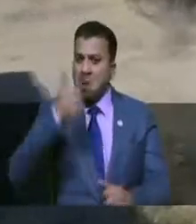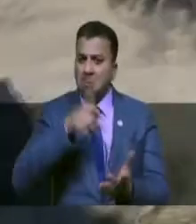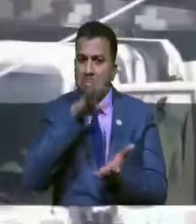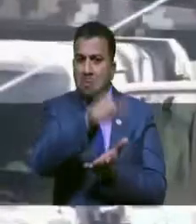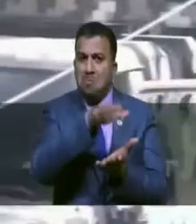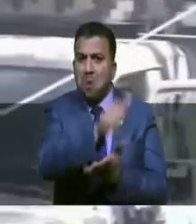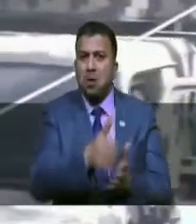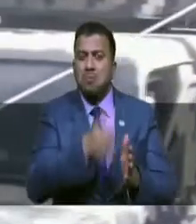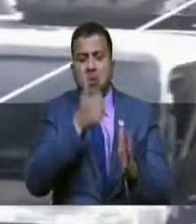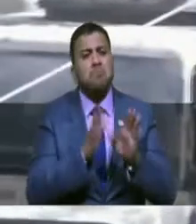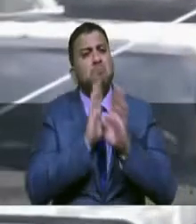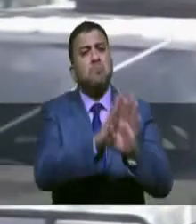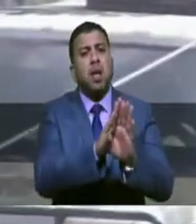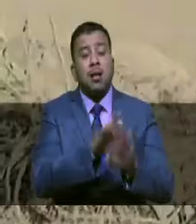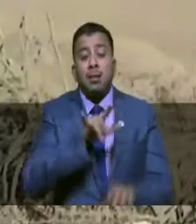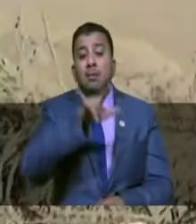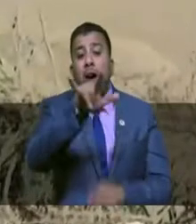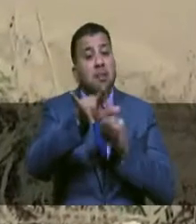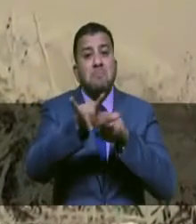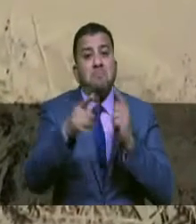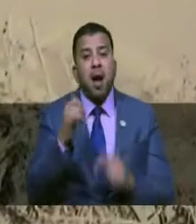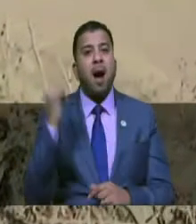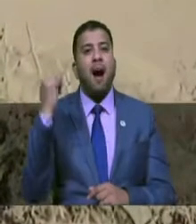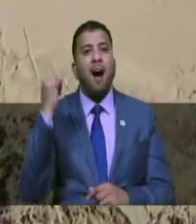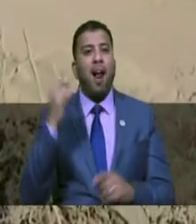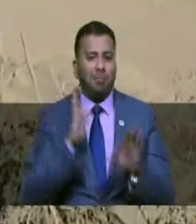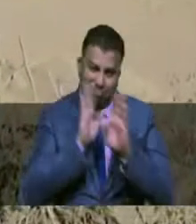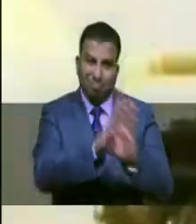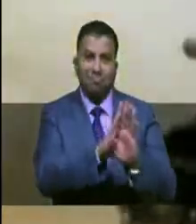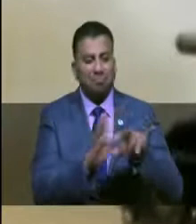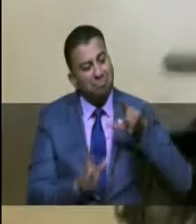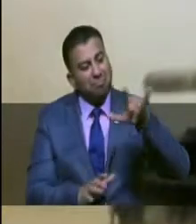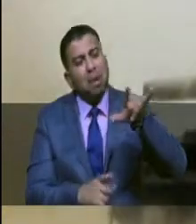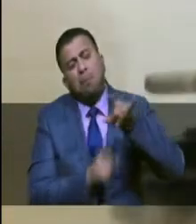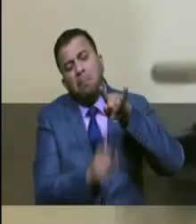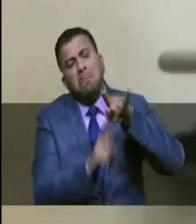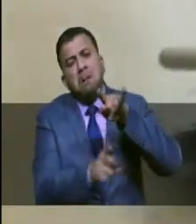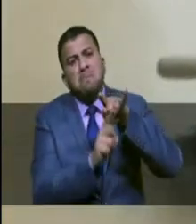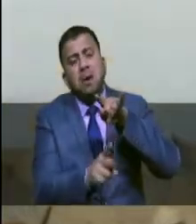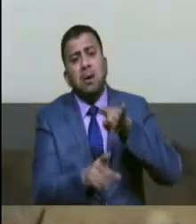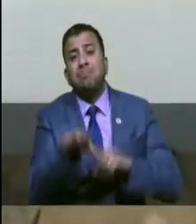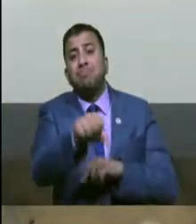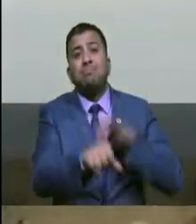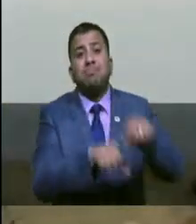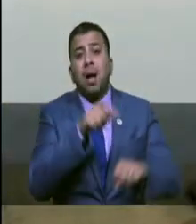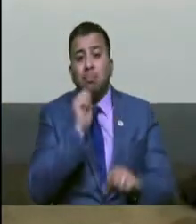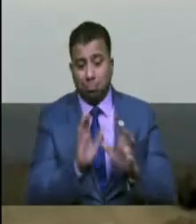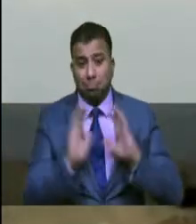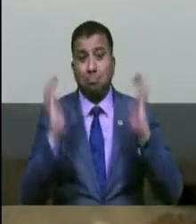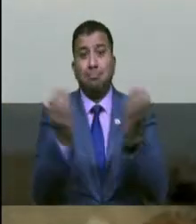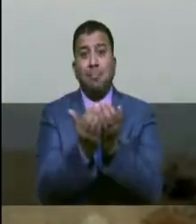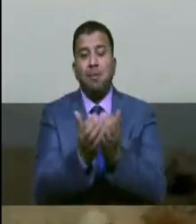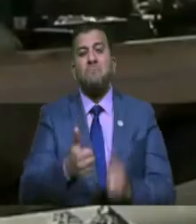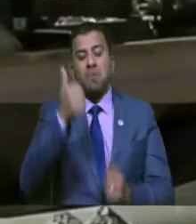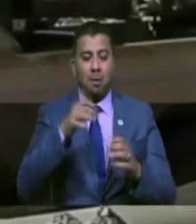حجة بمساندة من طيران التحالف العربي، وسيطر على أحياء بمدينة ميدي وطوق الجزء الأكبر